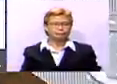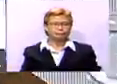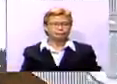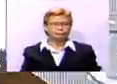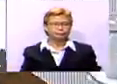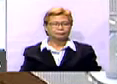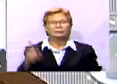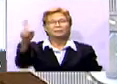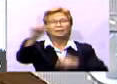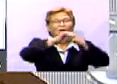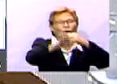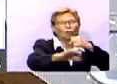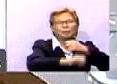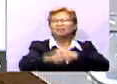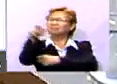Jangan lobi calon.